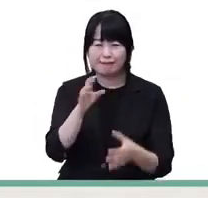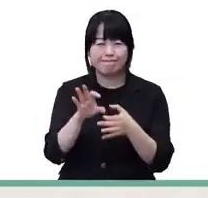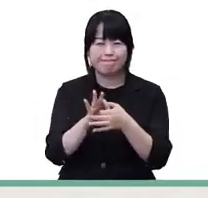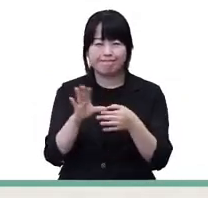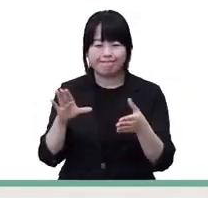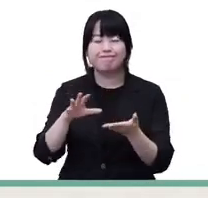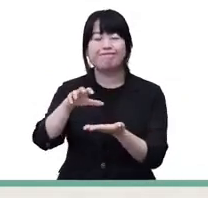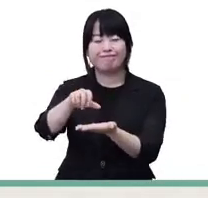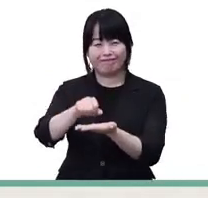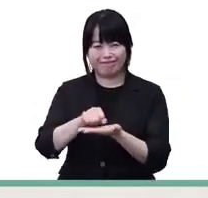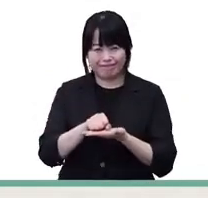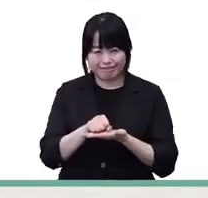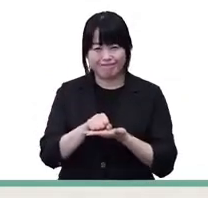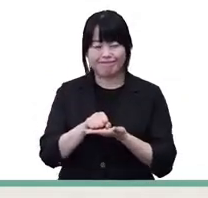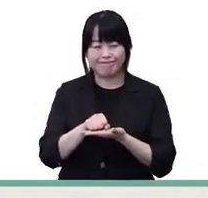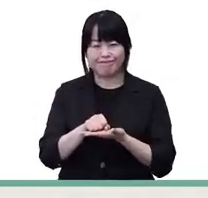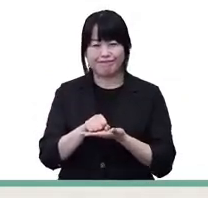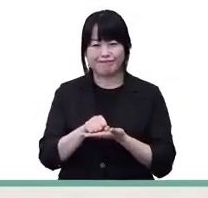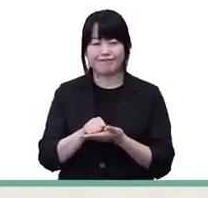잘못에 대한 어떤